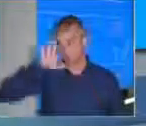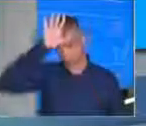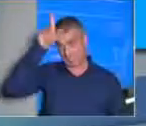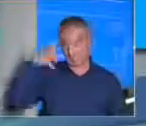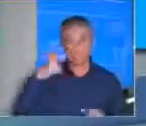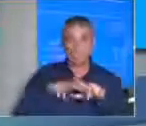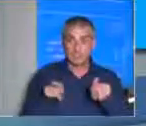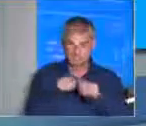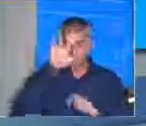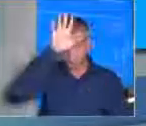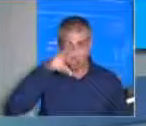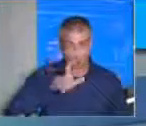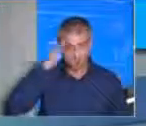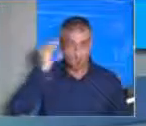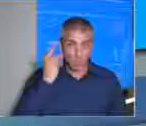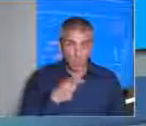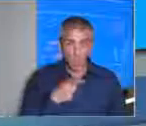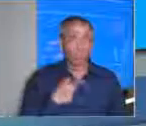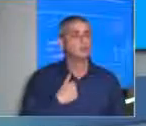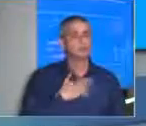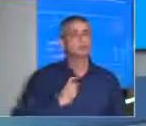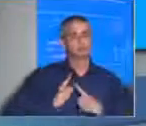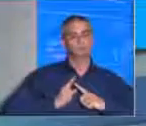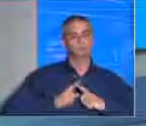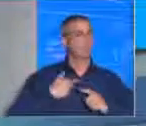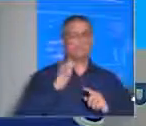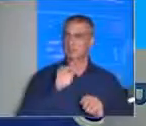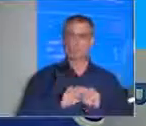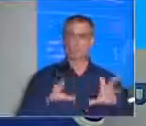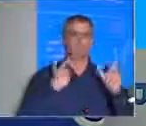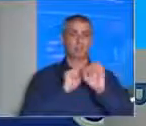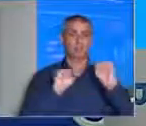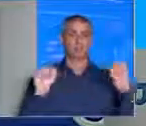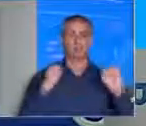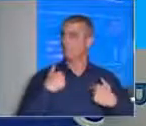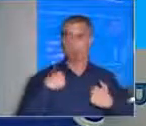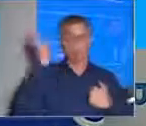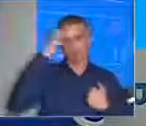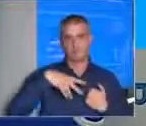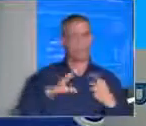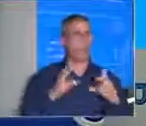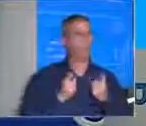תהיה במצב הזה? זה כל הסיפור פה. אני רוצה שהמדיניות תהיה עקבית, אני נגד הפצת נשק גרעיני, ואני לא מבין